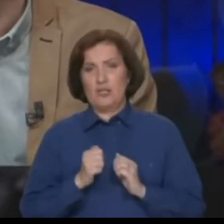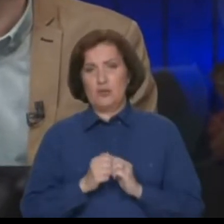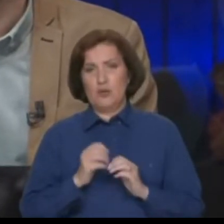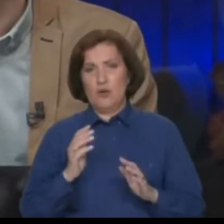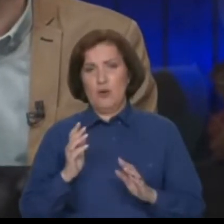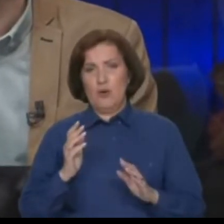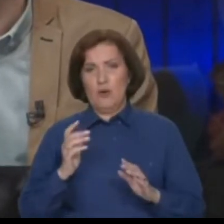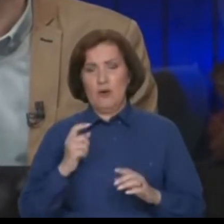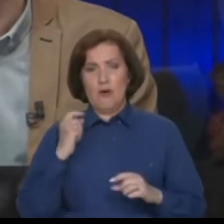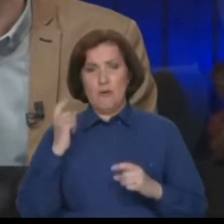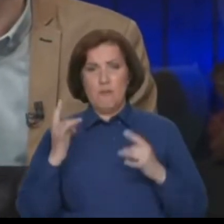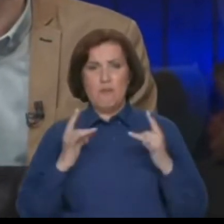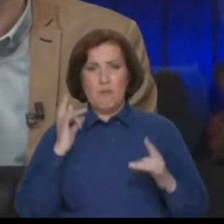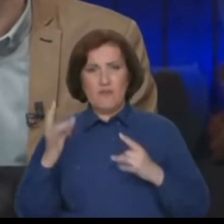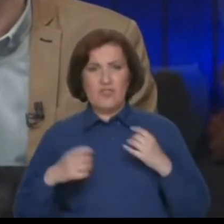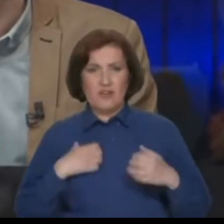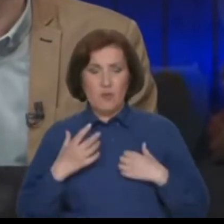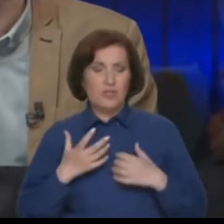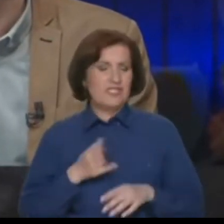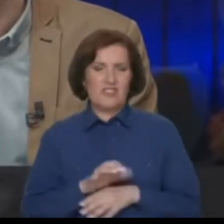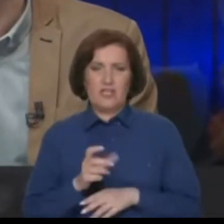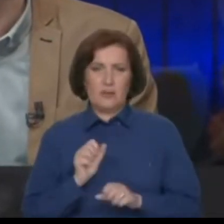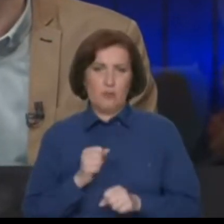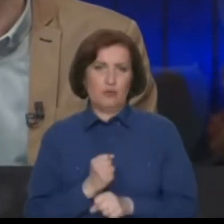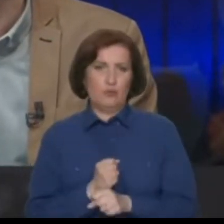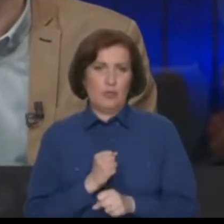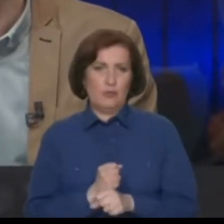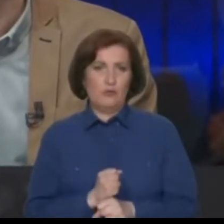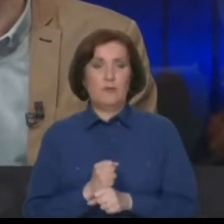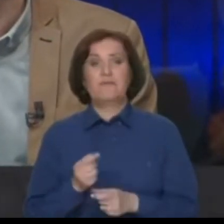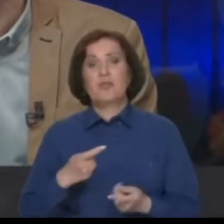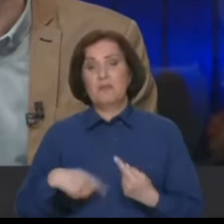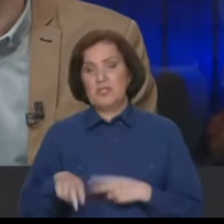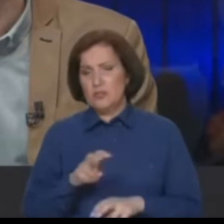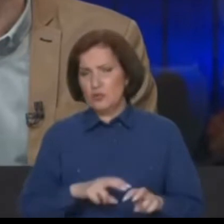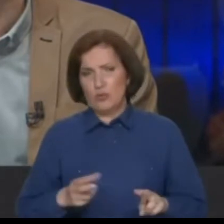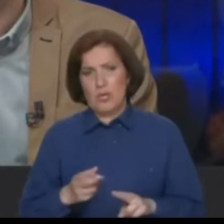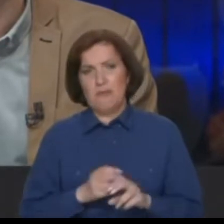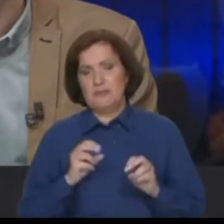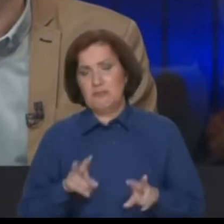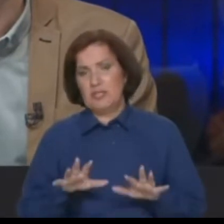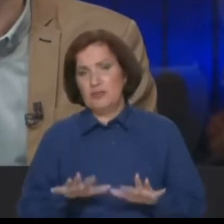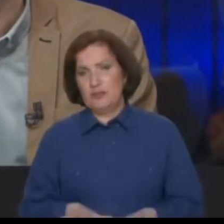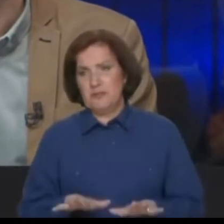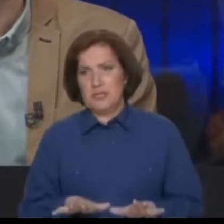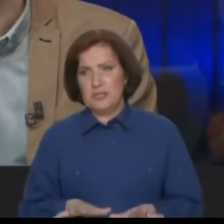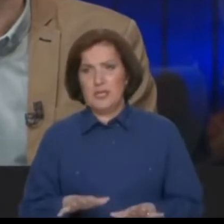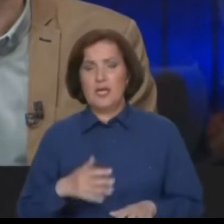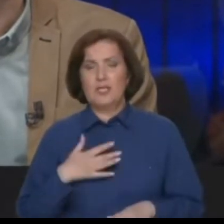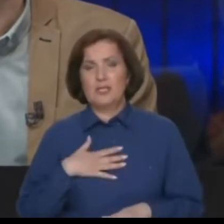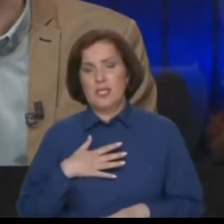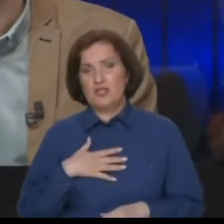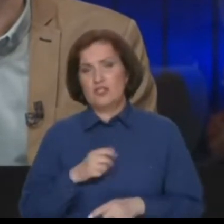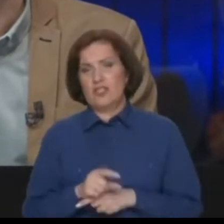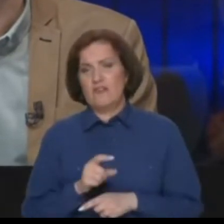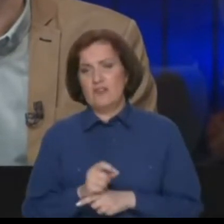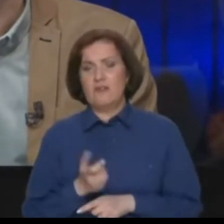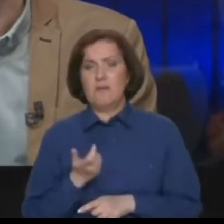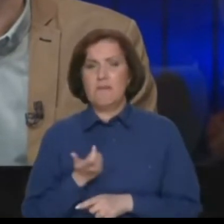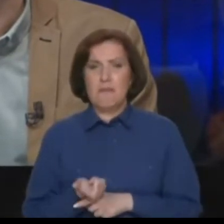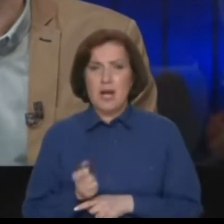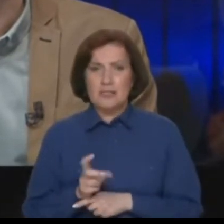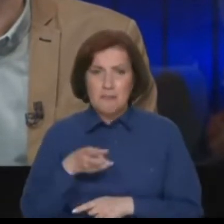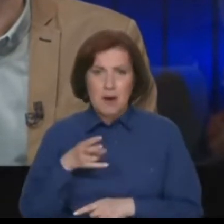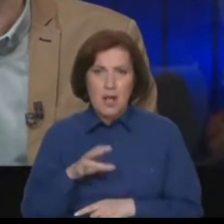це не ті виробництва, які можуть працювати. Тому в будь-якому випадку бізнес шукає безпечнішого місця. Наше завдання максимально